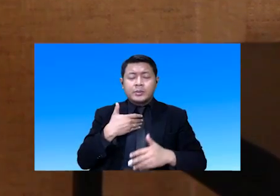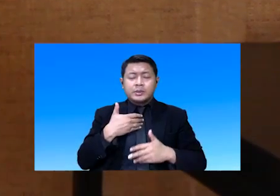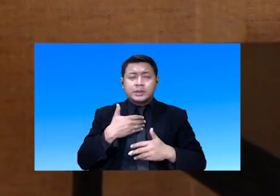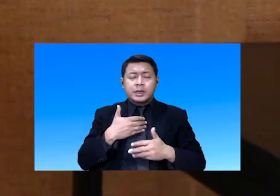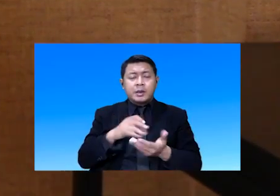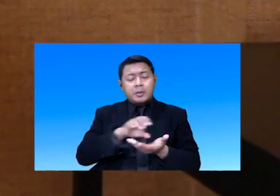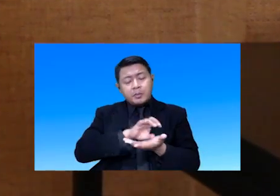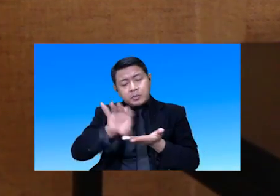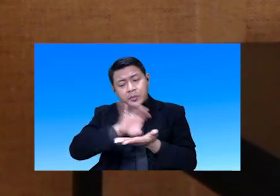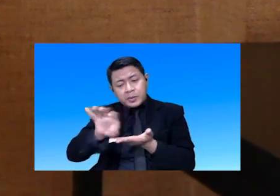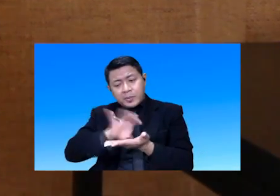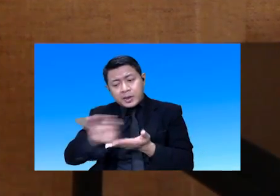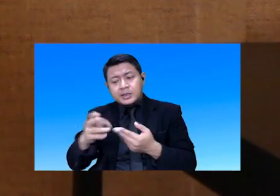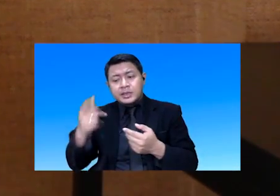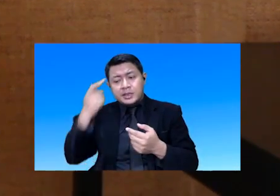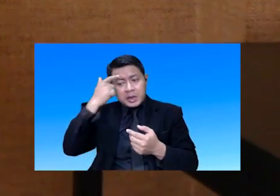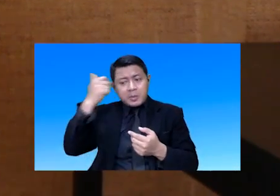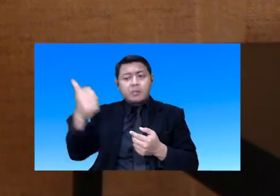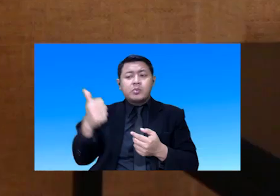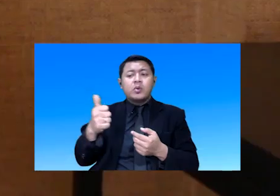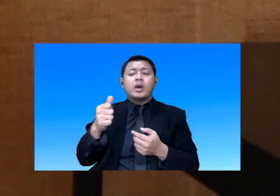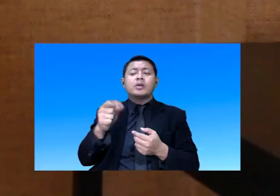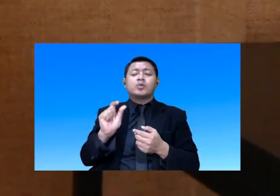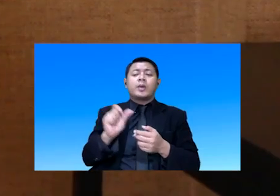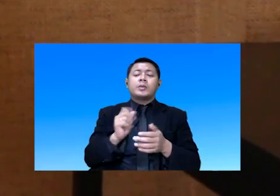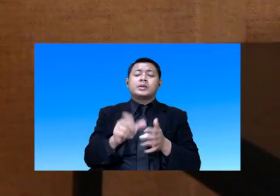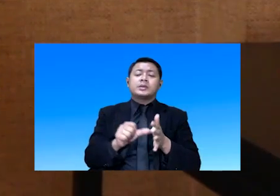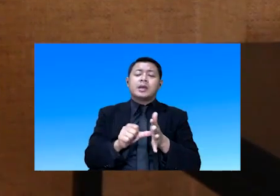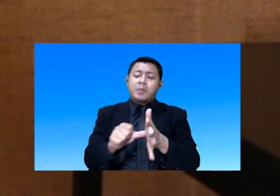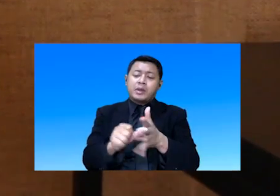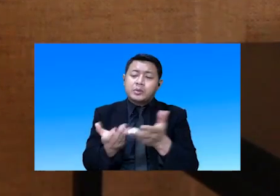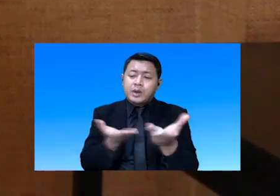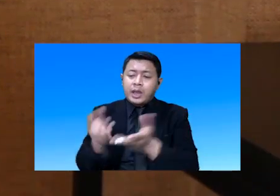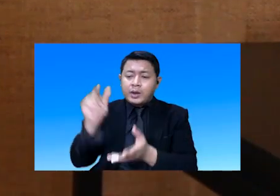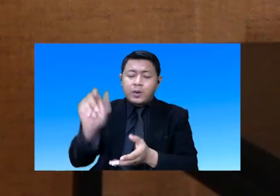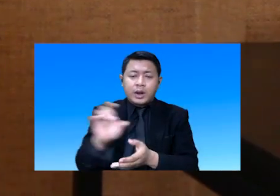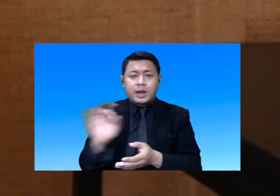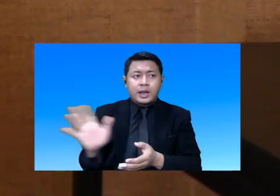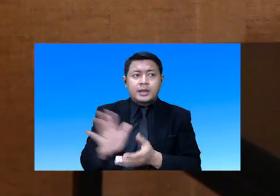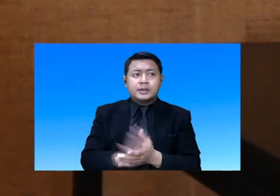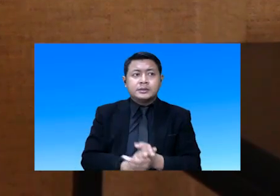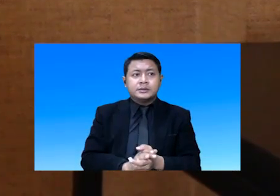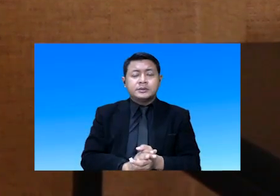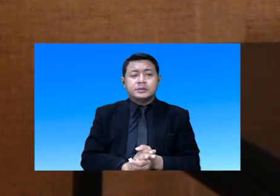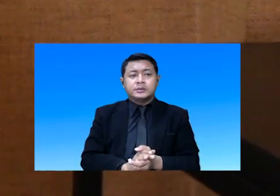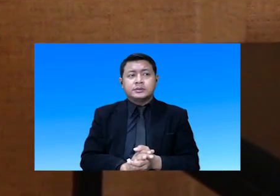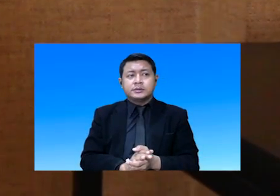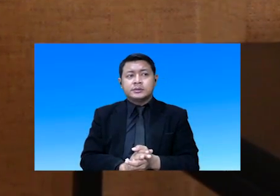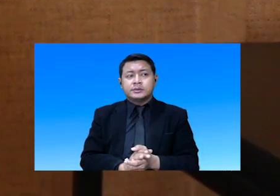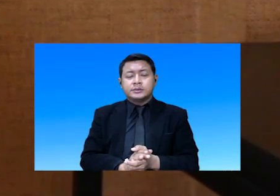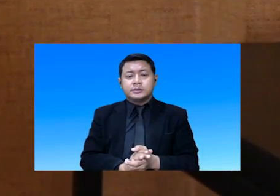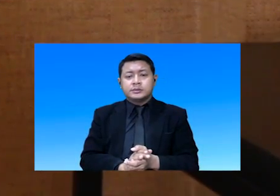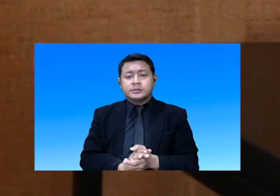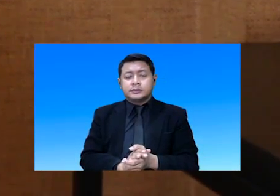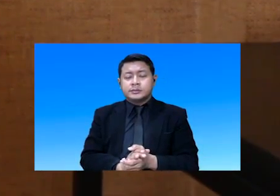untuk bisa bermanfaat bagi orang lain, entah apapun itu profesinya sebenarnya. Jadi saat kita sudah bisa mencapai itu, tentu akan